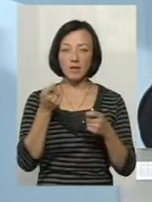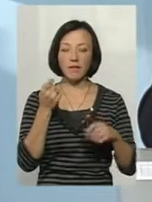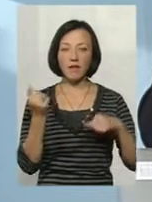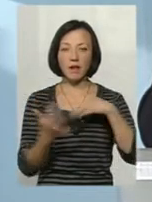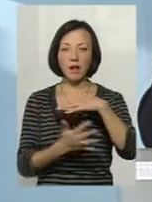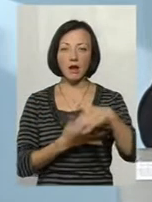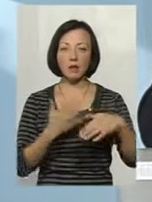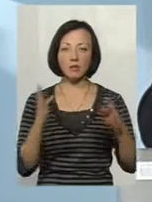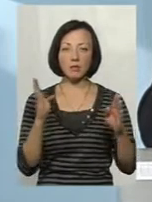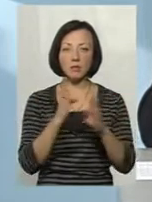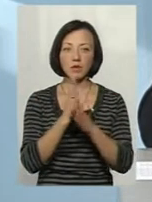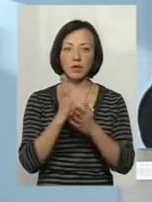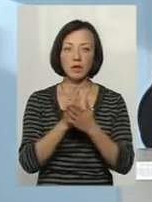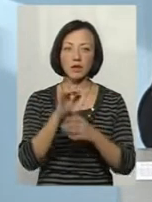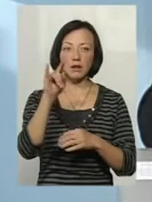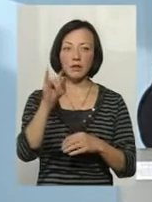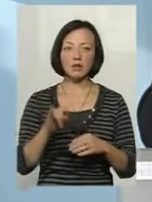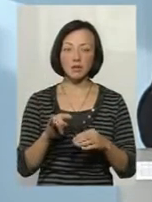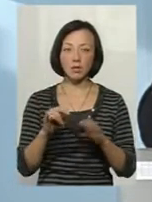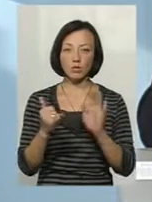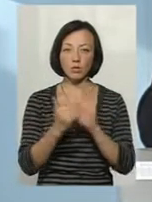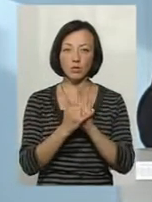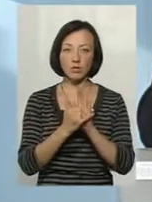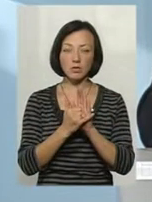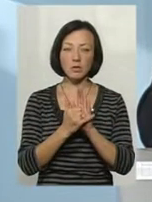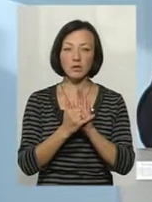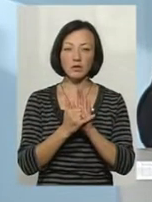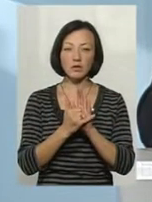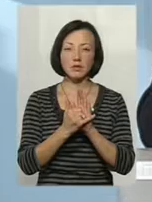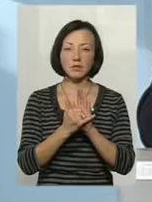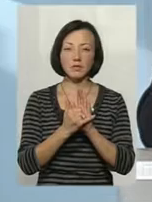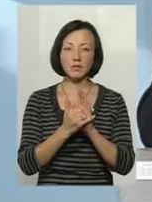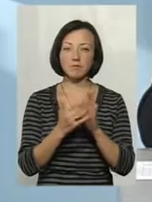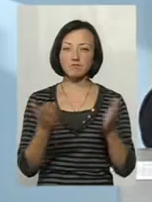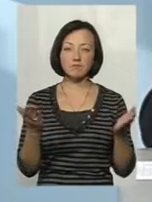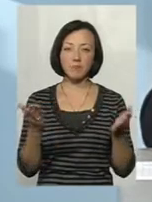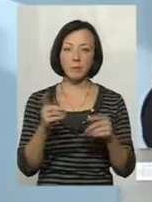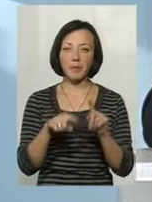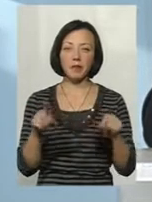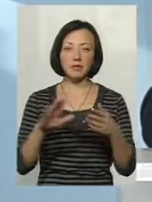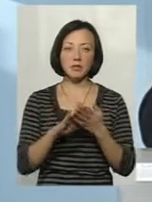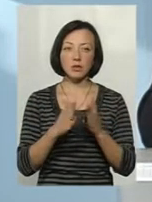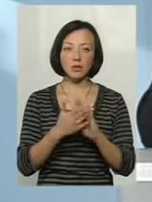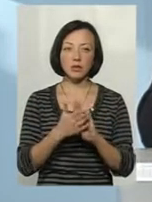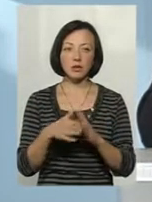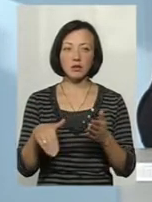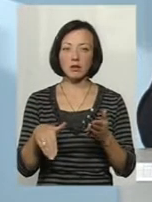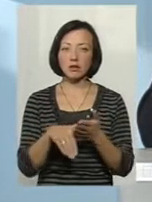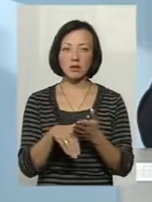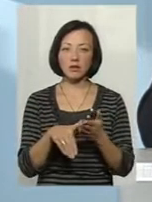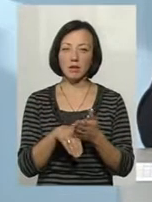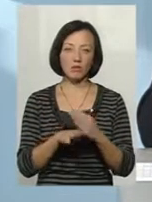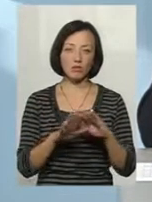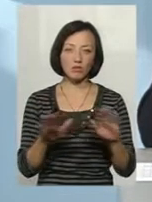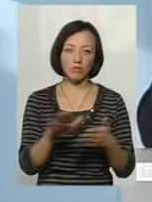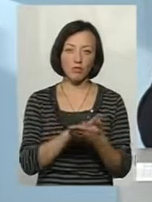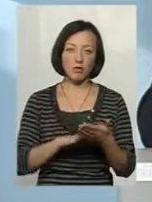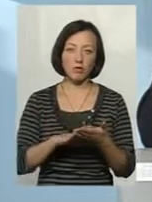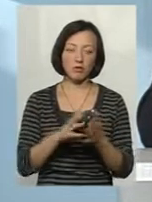мікровентиляція, провітрювачі є на вікнах, ставляться, встановлюється. Ну, в деяких ситуаціях вони допомагають, а в деяких їх